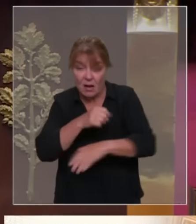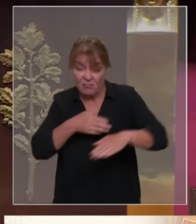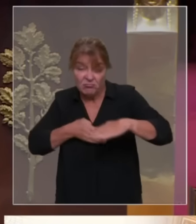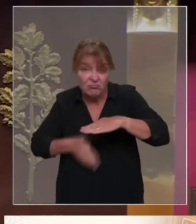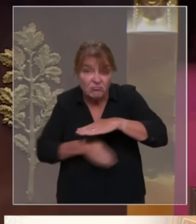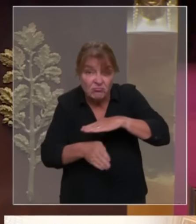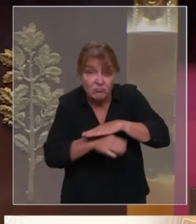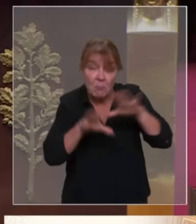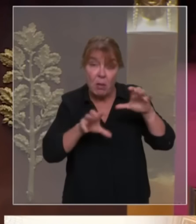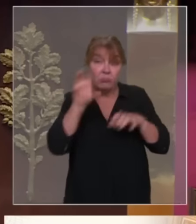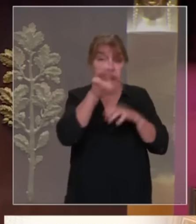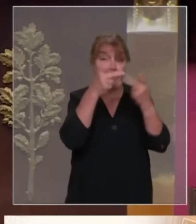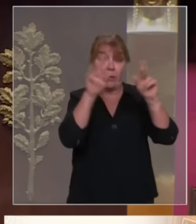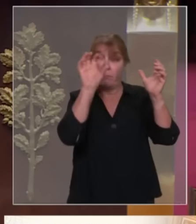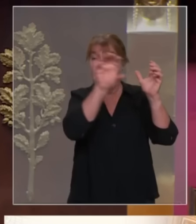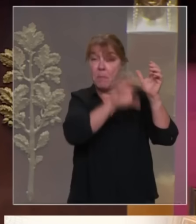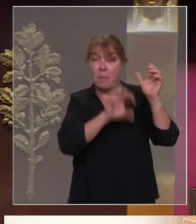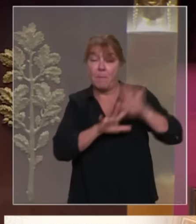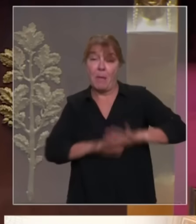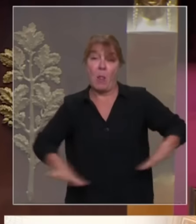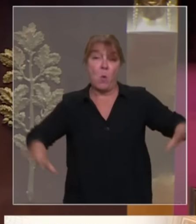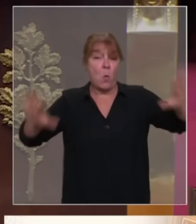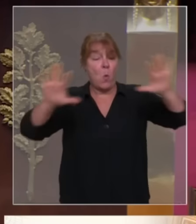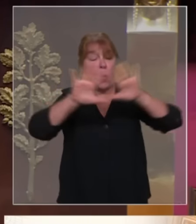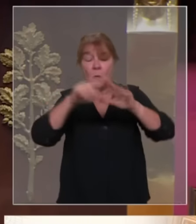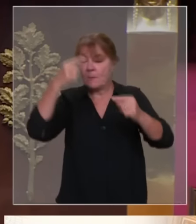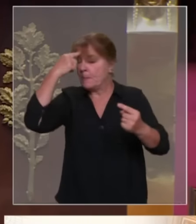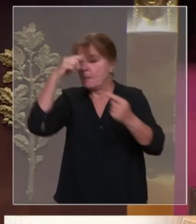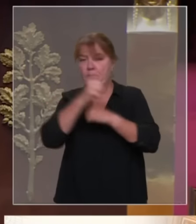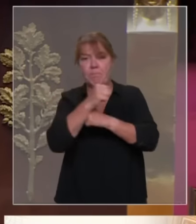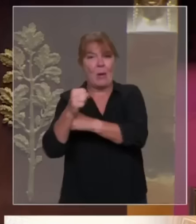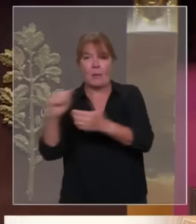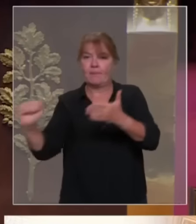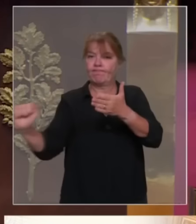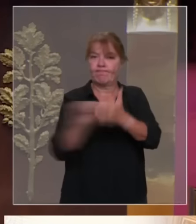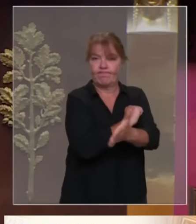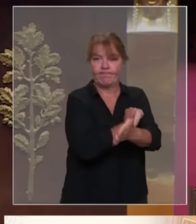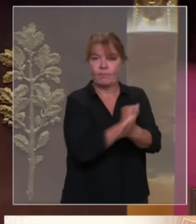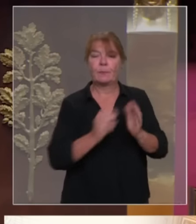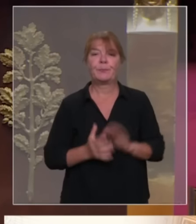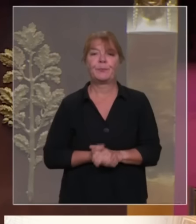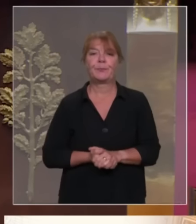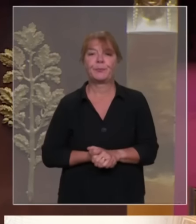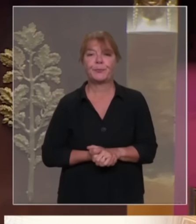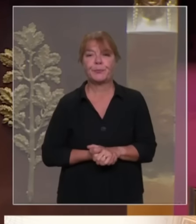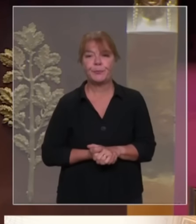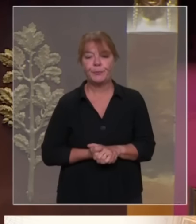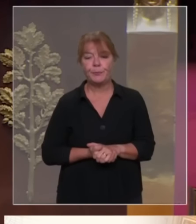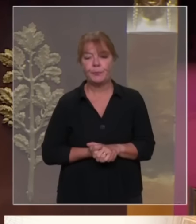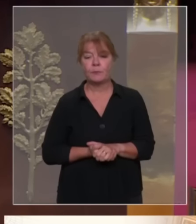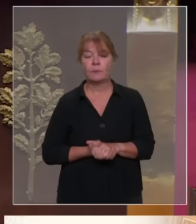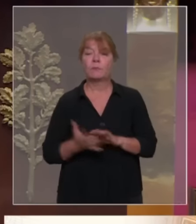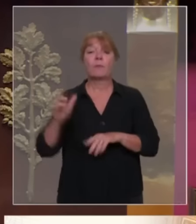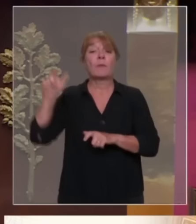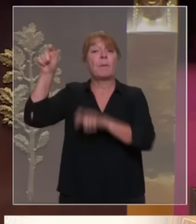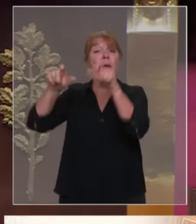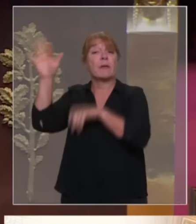beaucoup de territoires urbains et ruraux sera aussi une priorité du gouvernement. Les